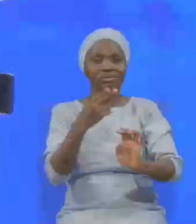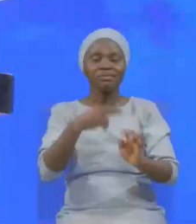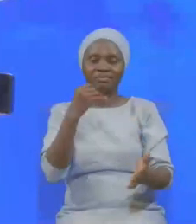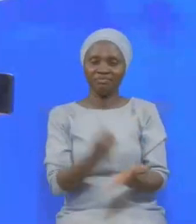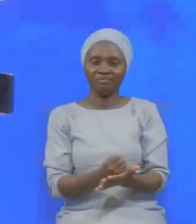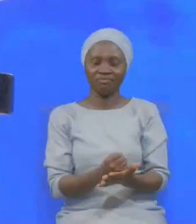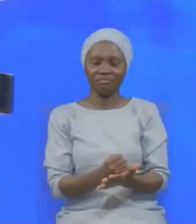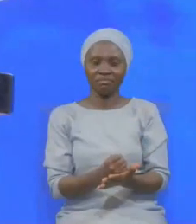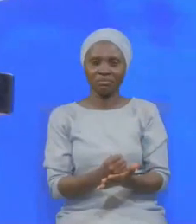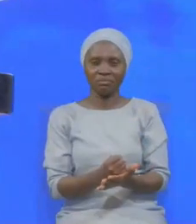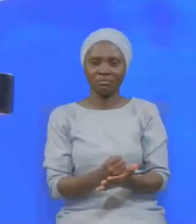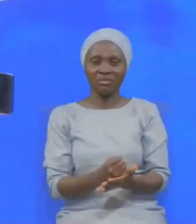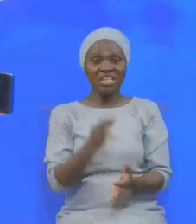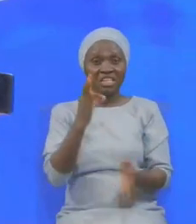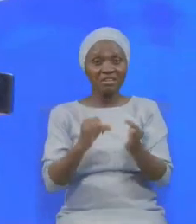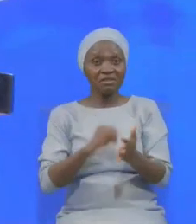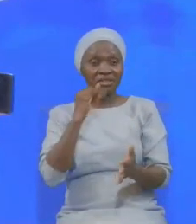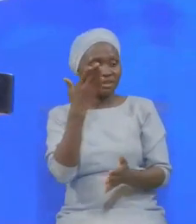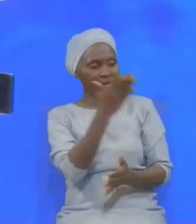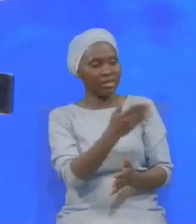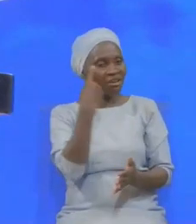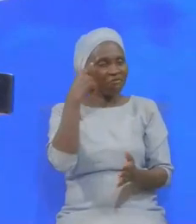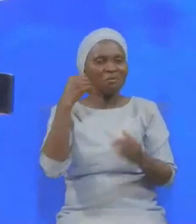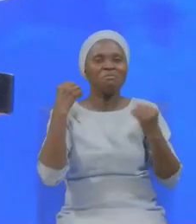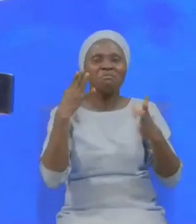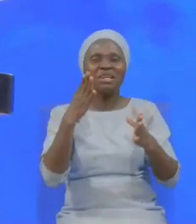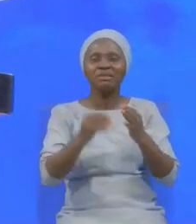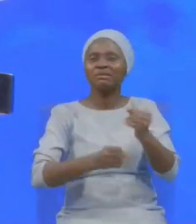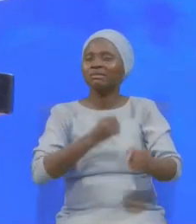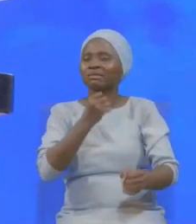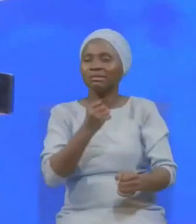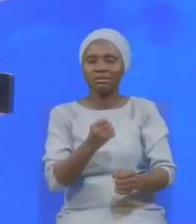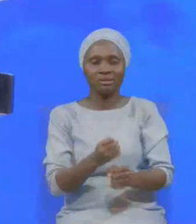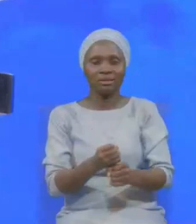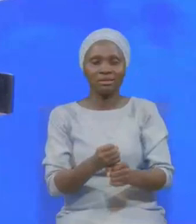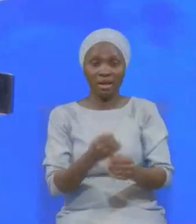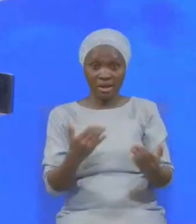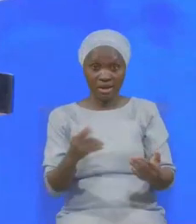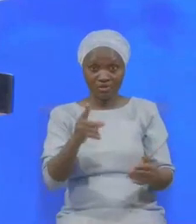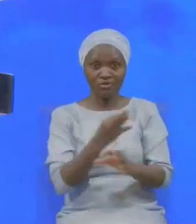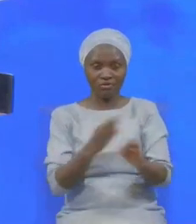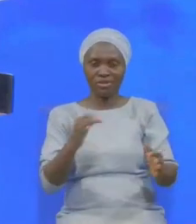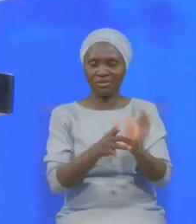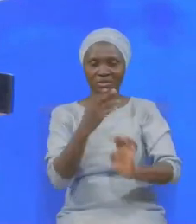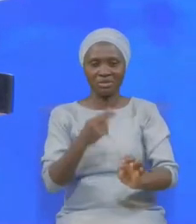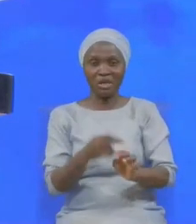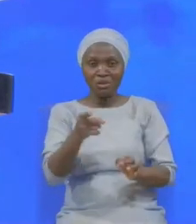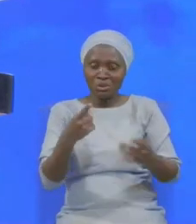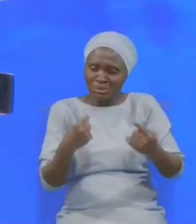C'est là, pendant des années, vous en êtes affranchi. Vous essayez de la tolérer, vous en êtes affranchi. Vous